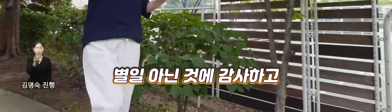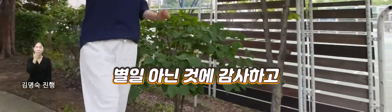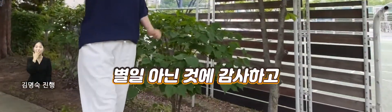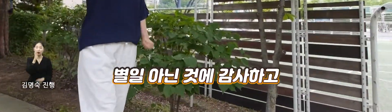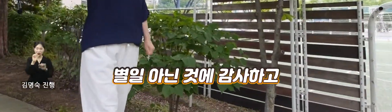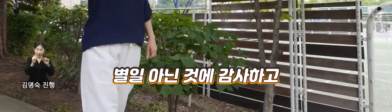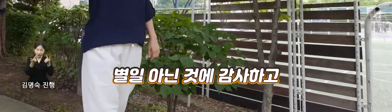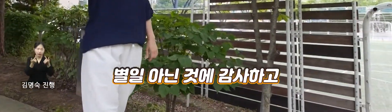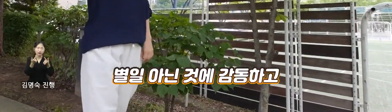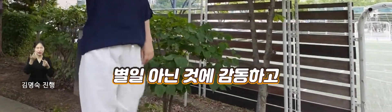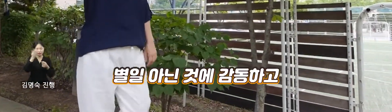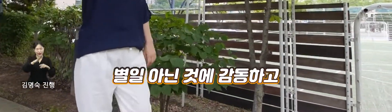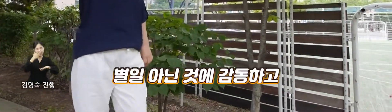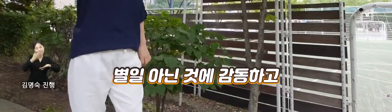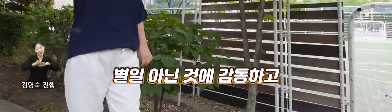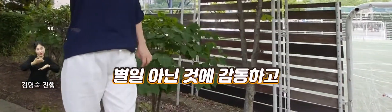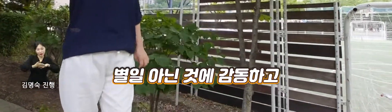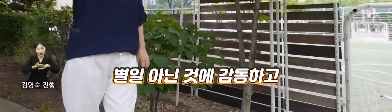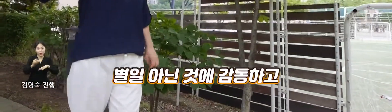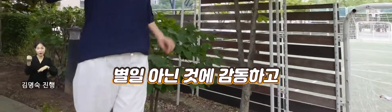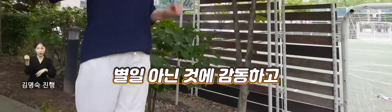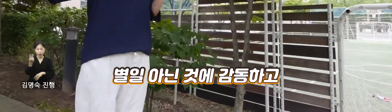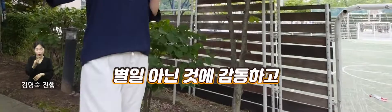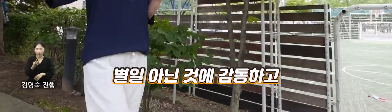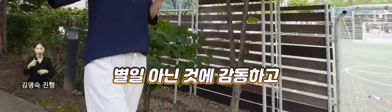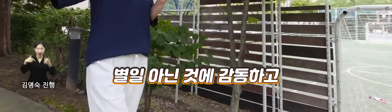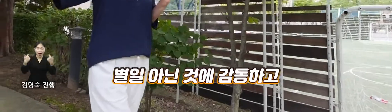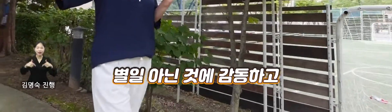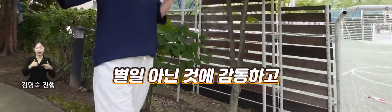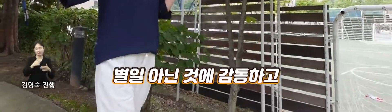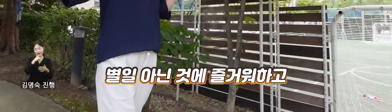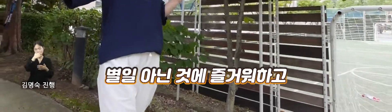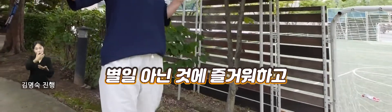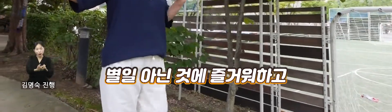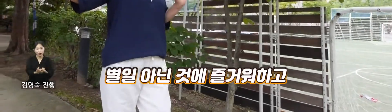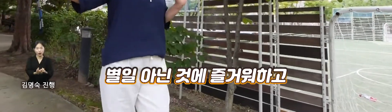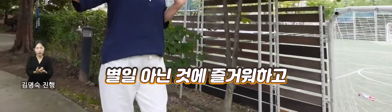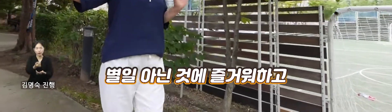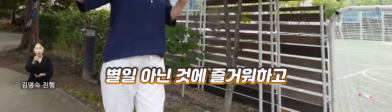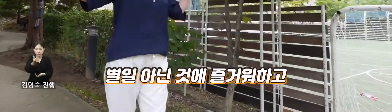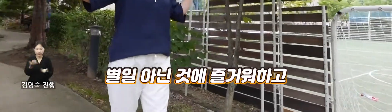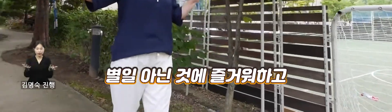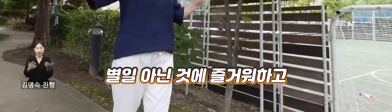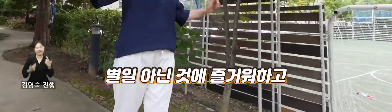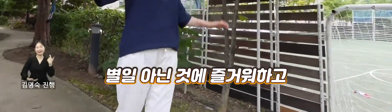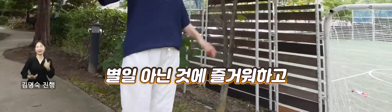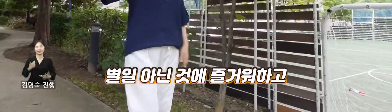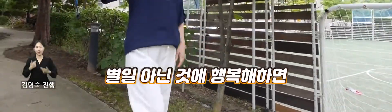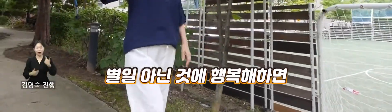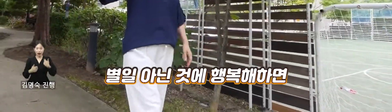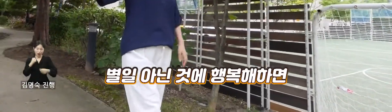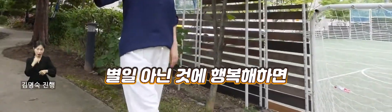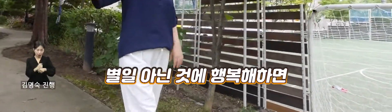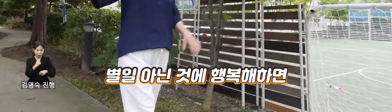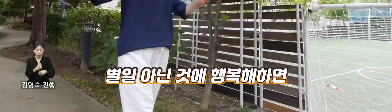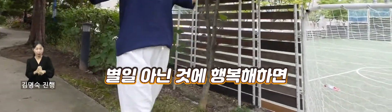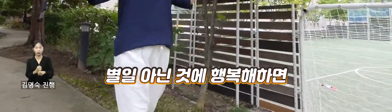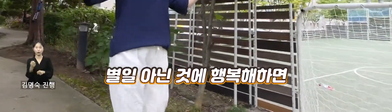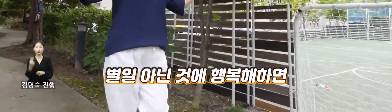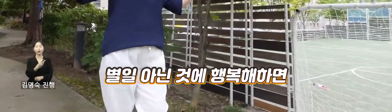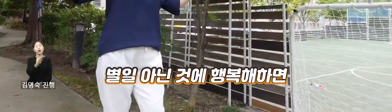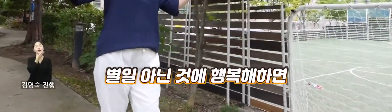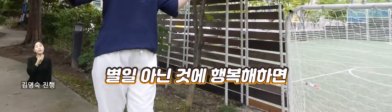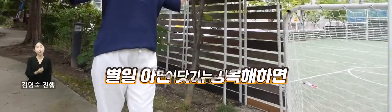것에 감사하고 별일 아닌 것에 감동하고 별일 아닌 것에 즐거워하고 별일 아닌